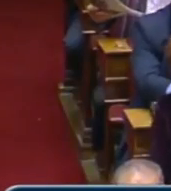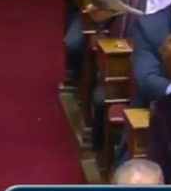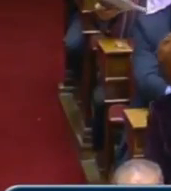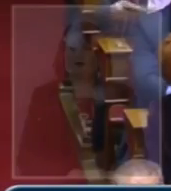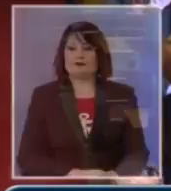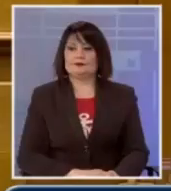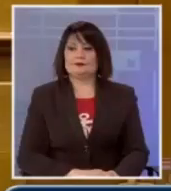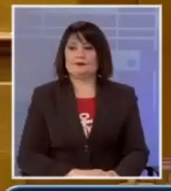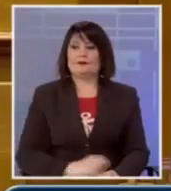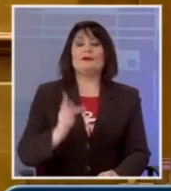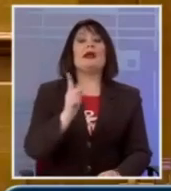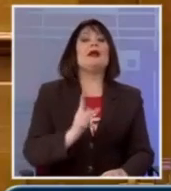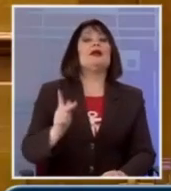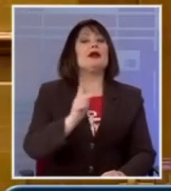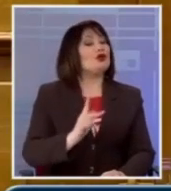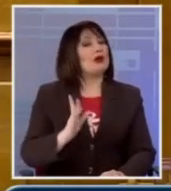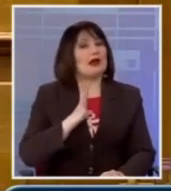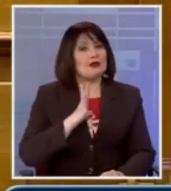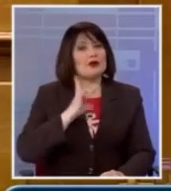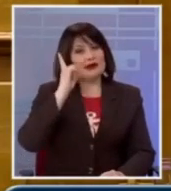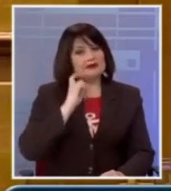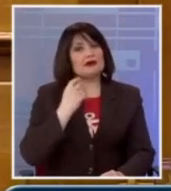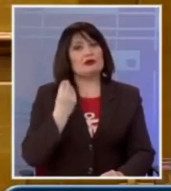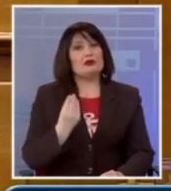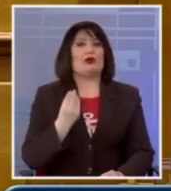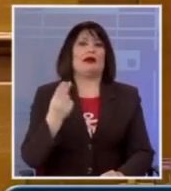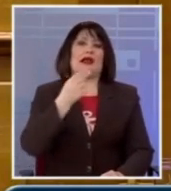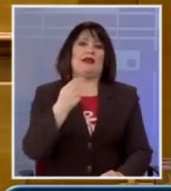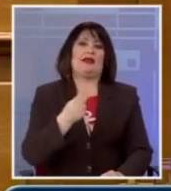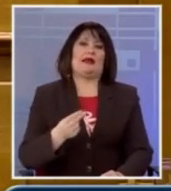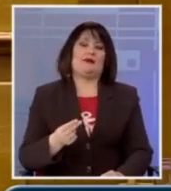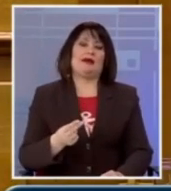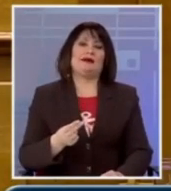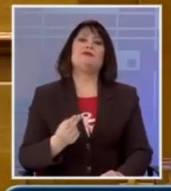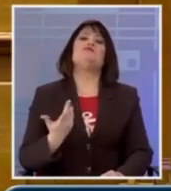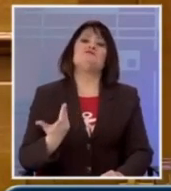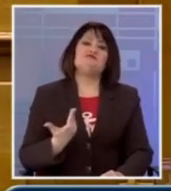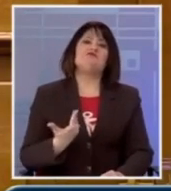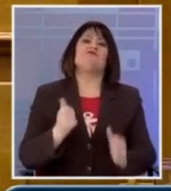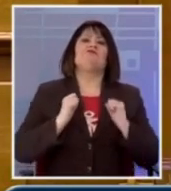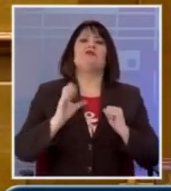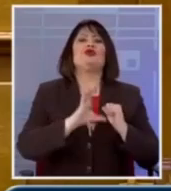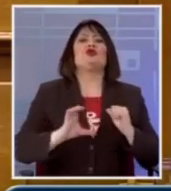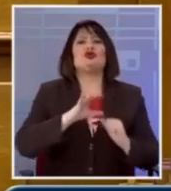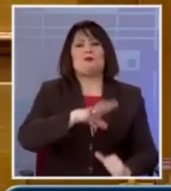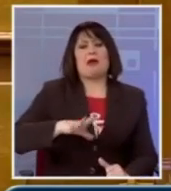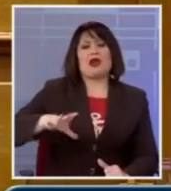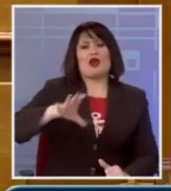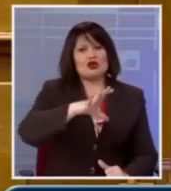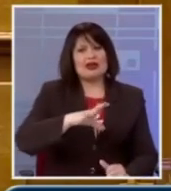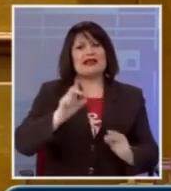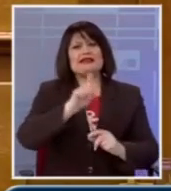Η κοινωνία γνωρίζει πολύ καλά να χειρίζεται αυτά τα θέματα. Έχουμε, δόξα τω Θεώ, πολλές τουριστικές περιοχές στη χώρα με ανοιχτά